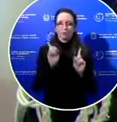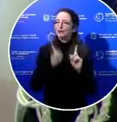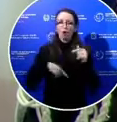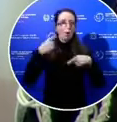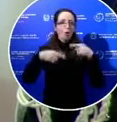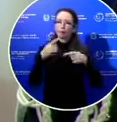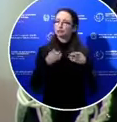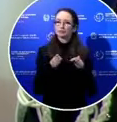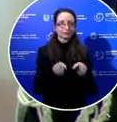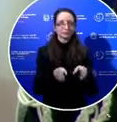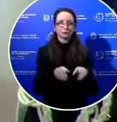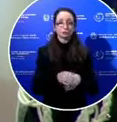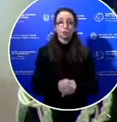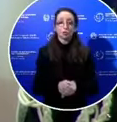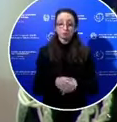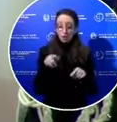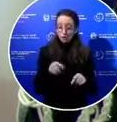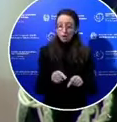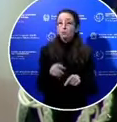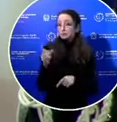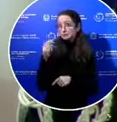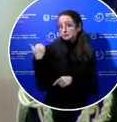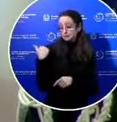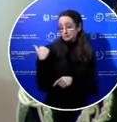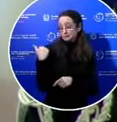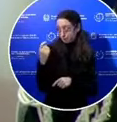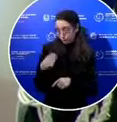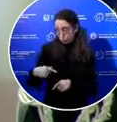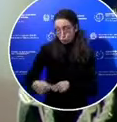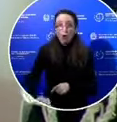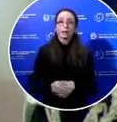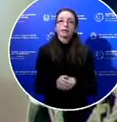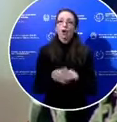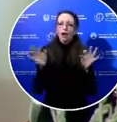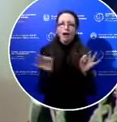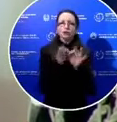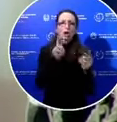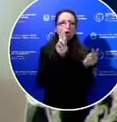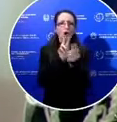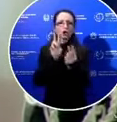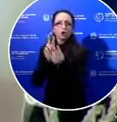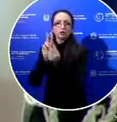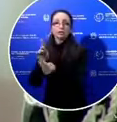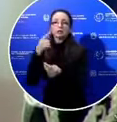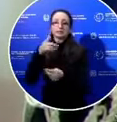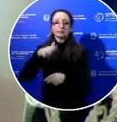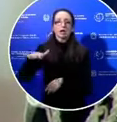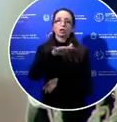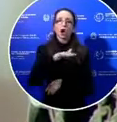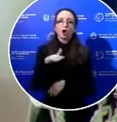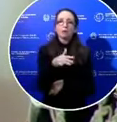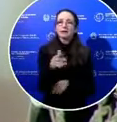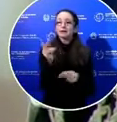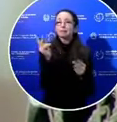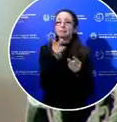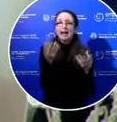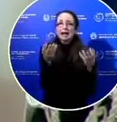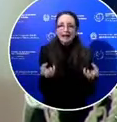questi giorni ho anche avuto occasione di fare degli incontri sul territorio con alcune delle realtà che sono anche